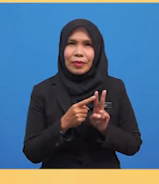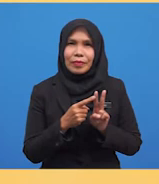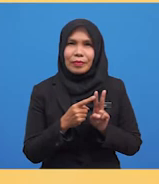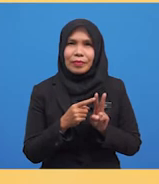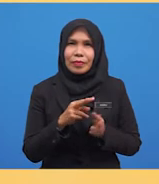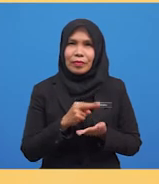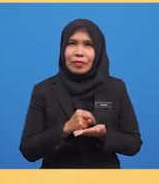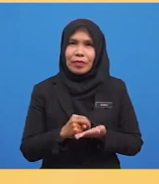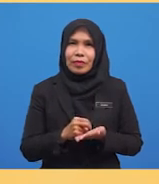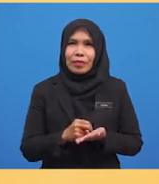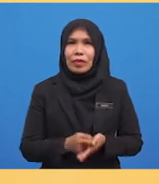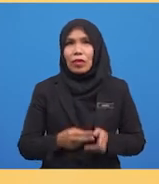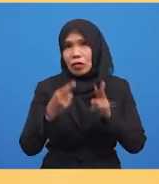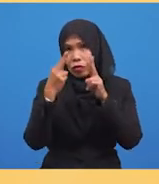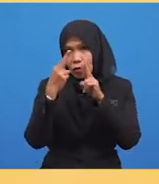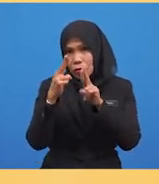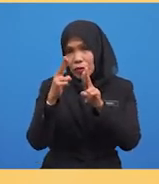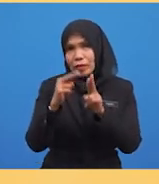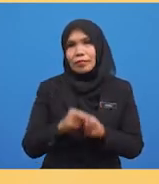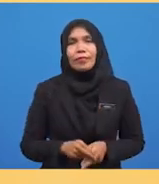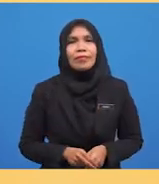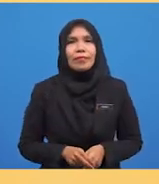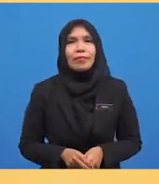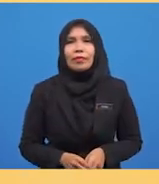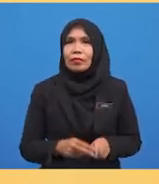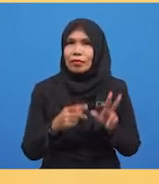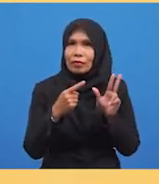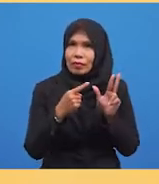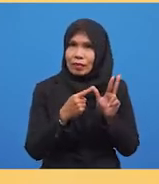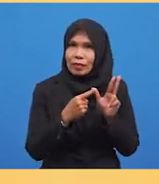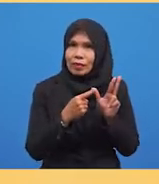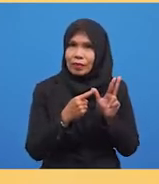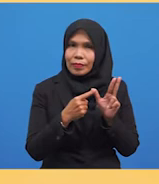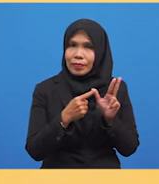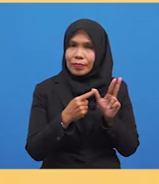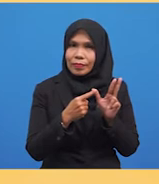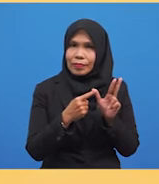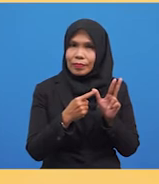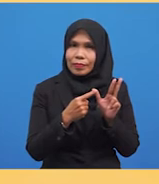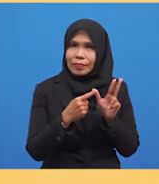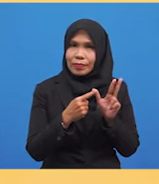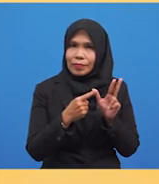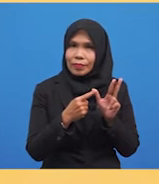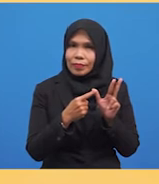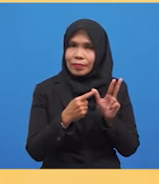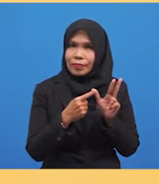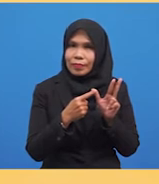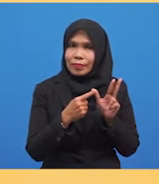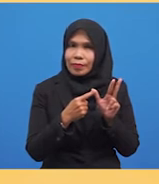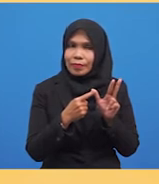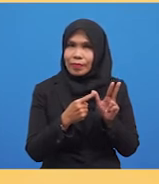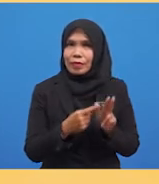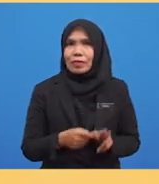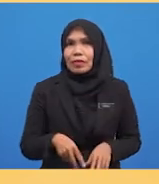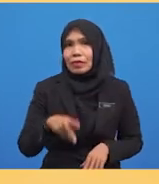ialah nilai hormat menghormati. Nilai ketiga ialah nilai